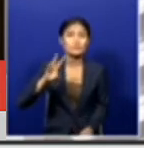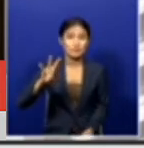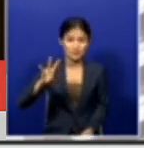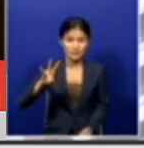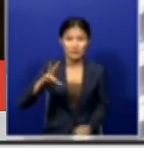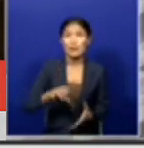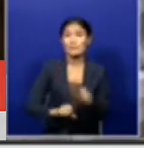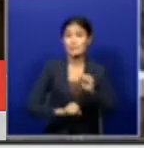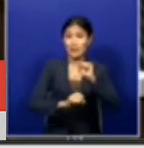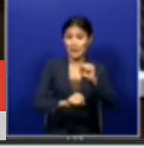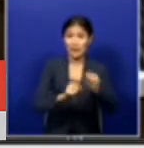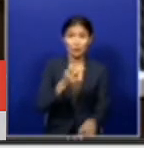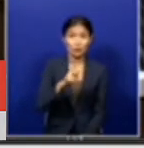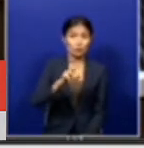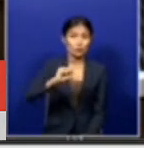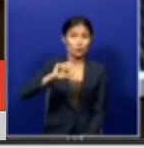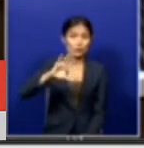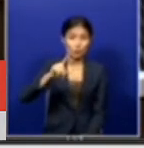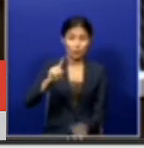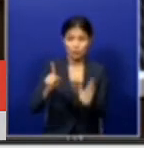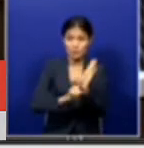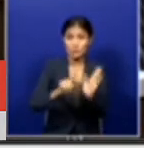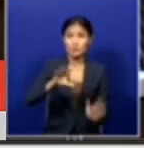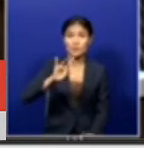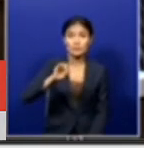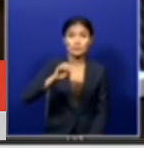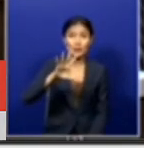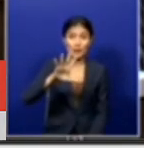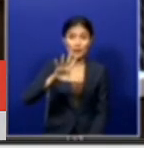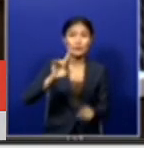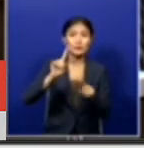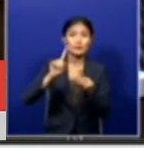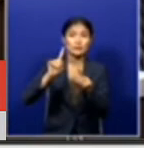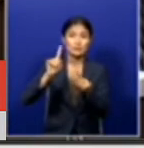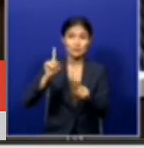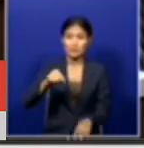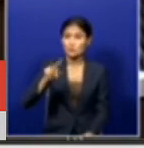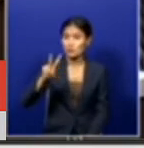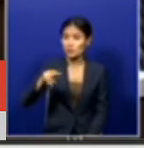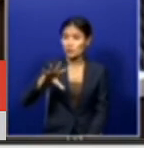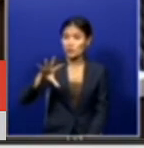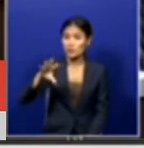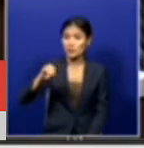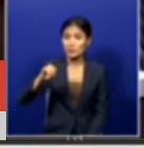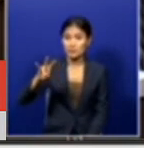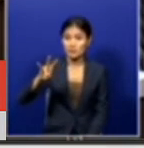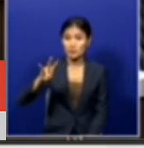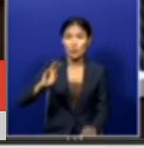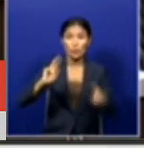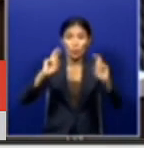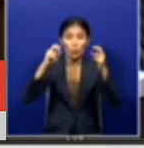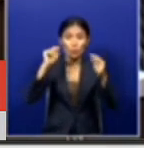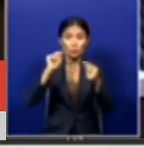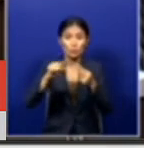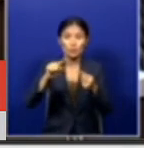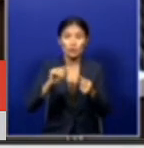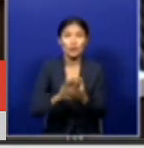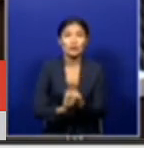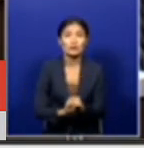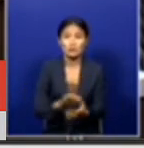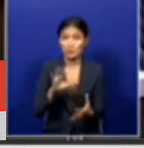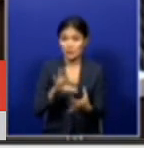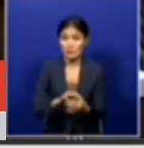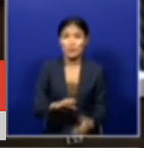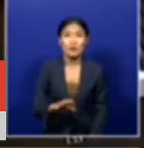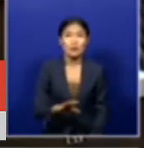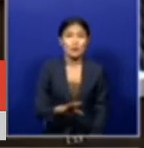ช.ฉบับที่85ทับ2557เรื่องการได้มาซึ่งสมาชิกสภาท้